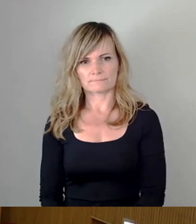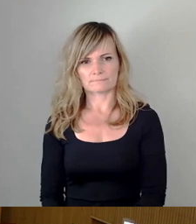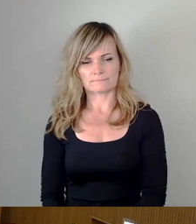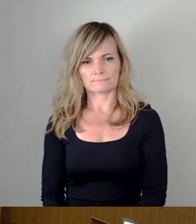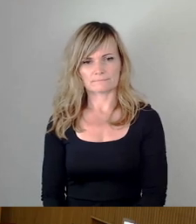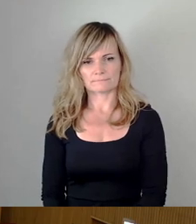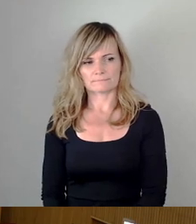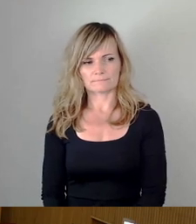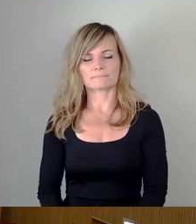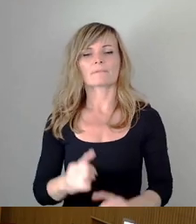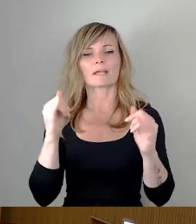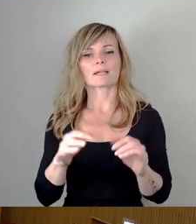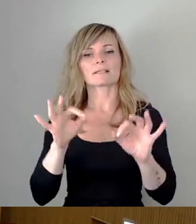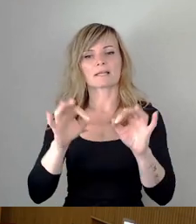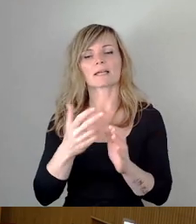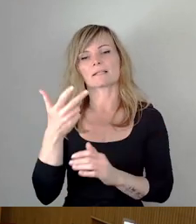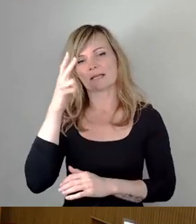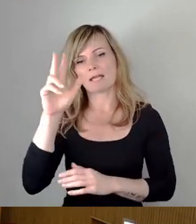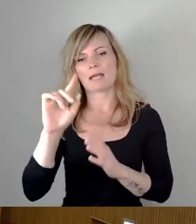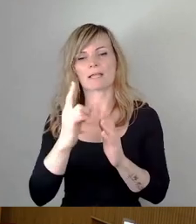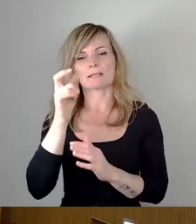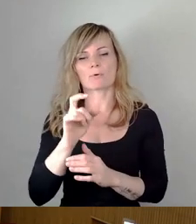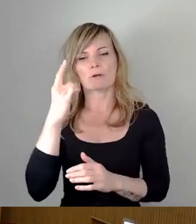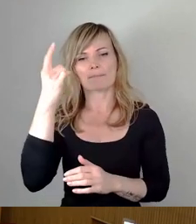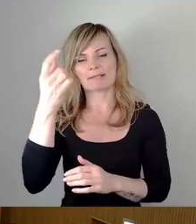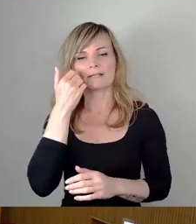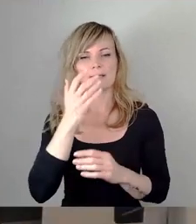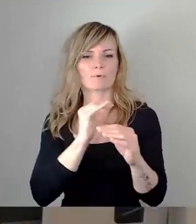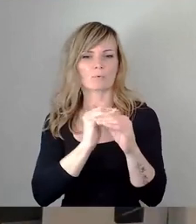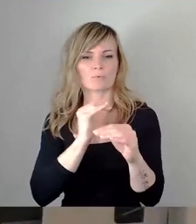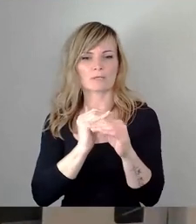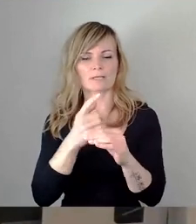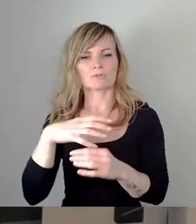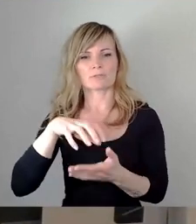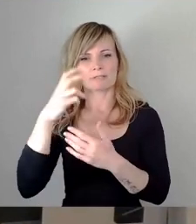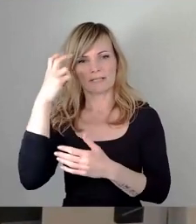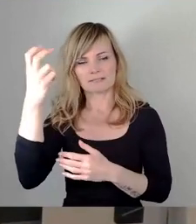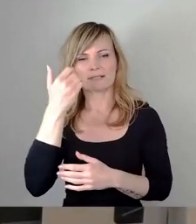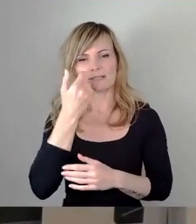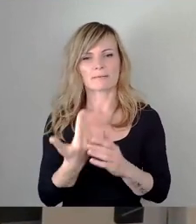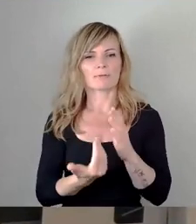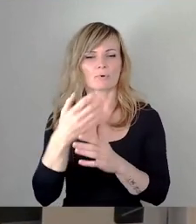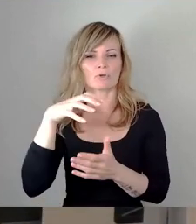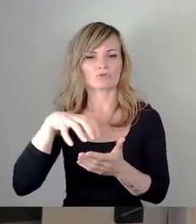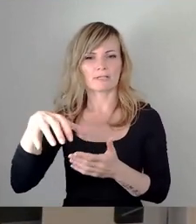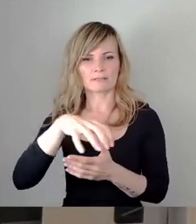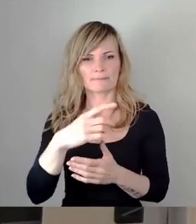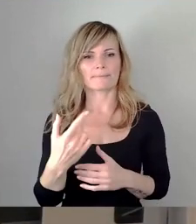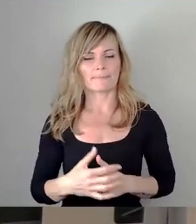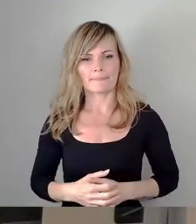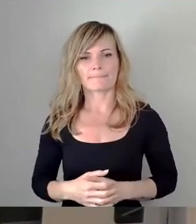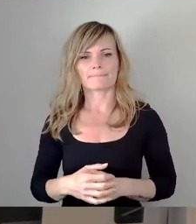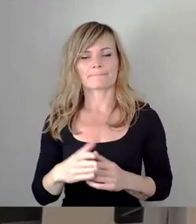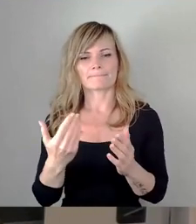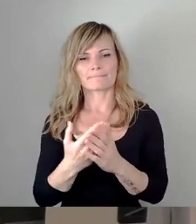Ja, sehr geehrter Herr Bürgermeister, liebe Kolleginnen und Kollegen Stadträte, liebe Neustädterinnen und Neustädter, die Löw 14 dann, so wie dieses Areal früher